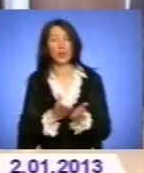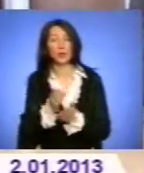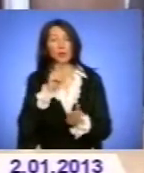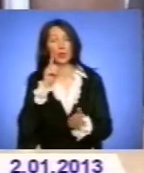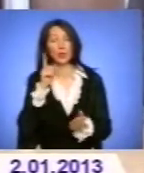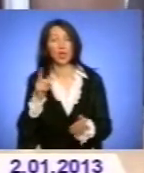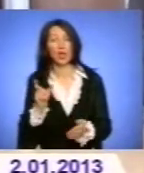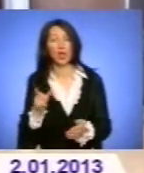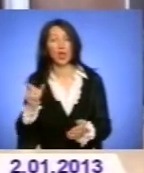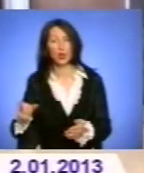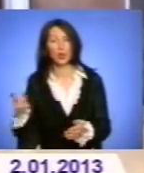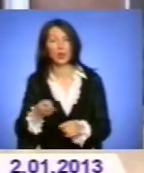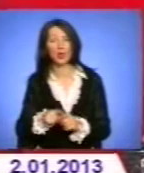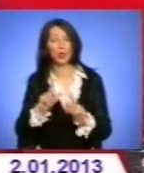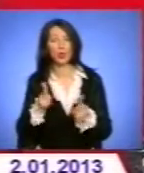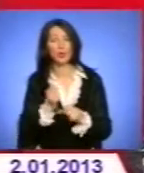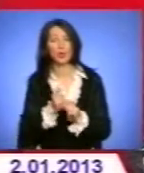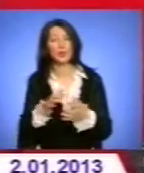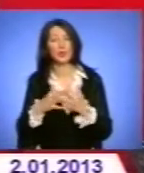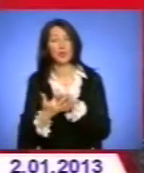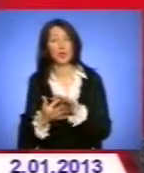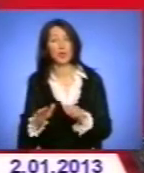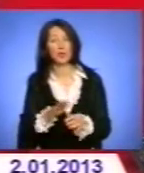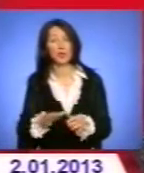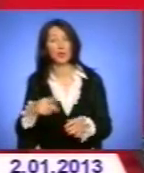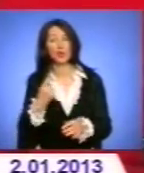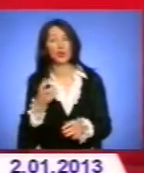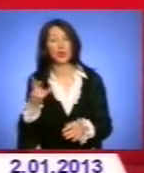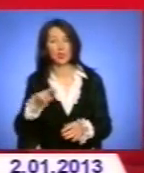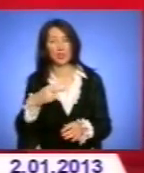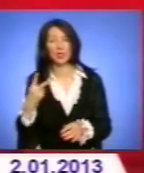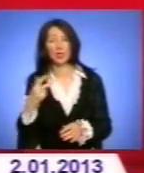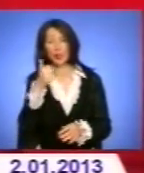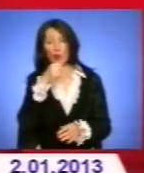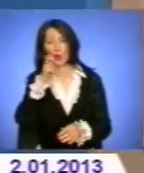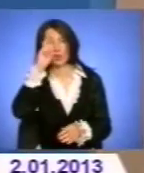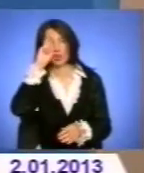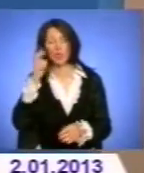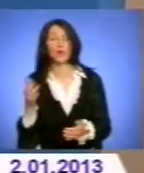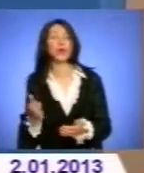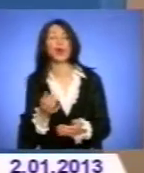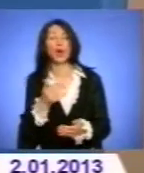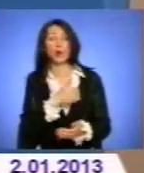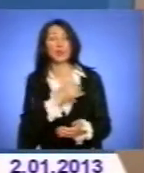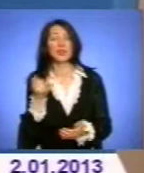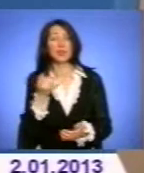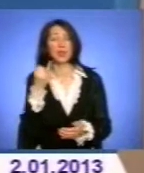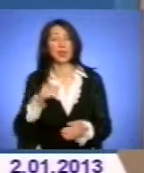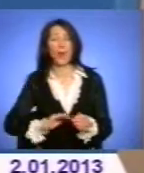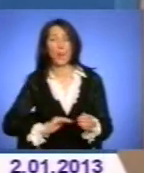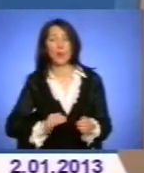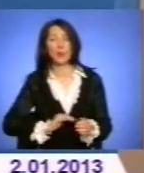сільській місцевості. З 1 січня 2013 року держава береться зацікавлювати підприємства